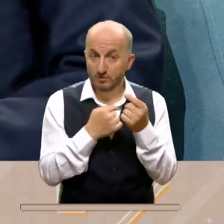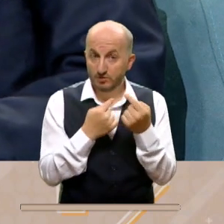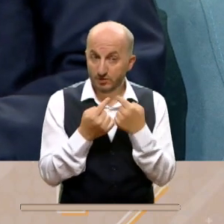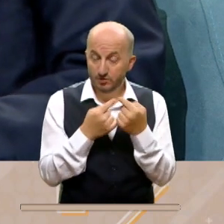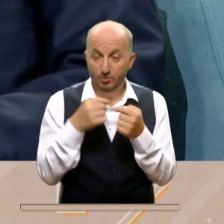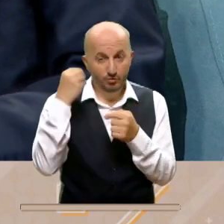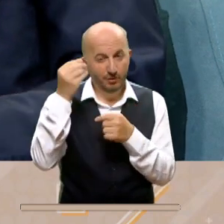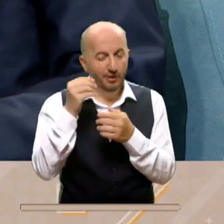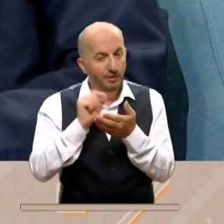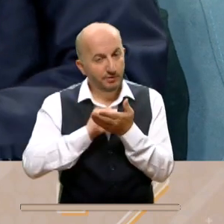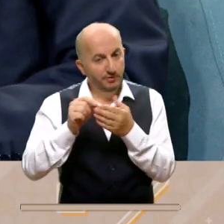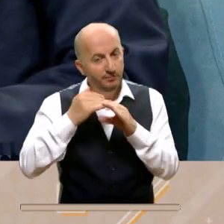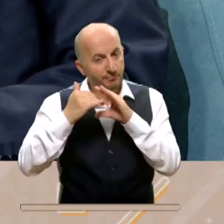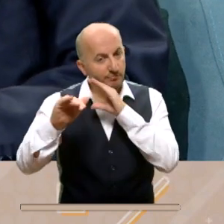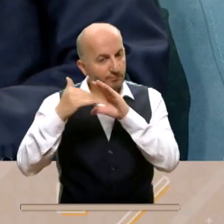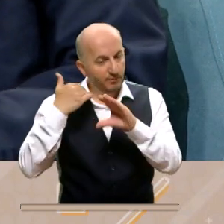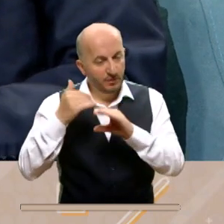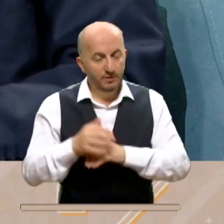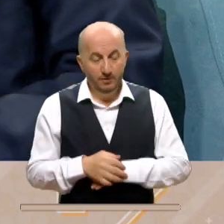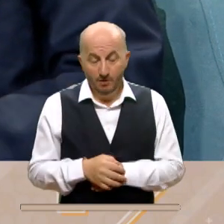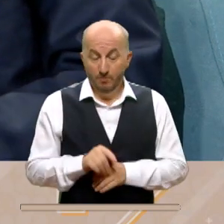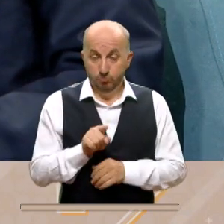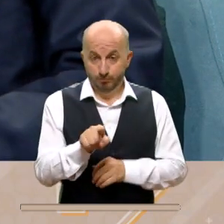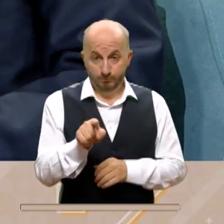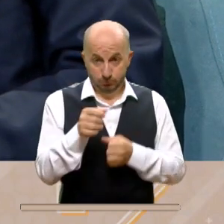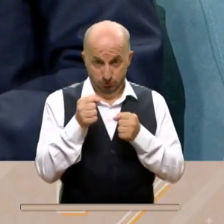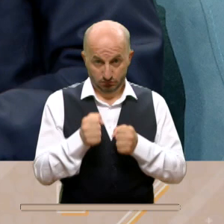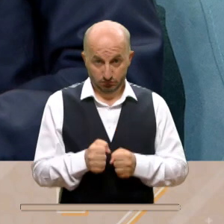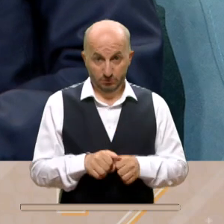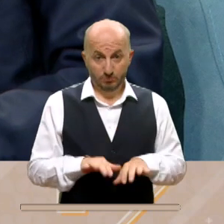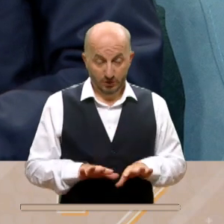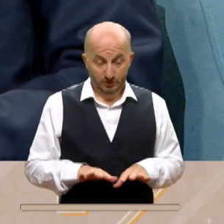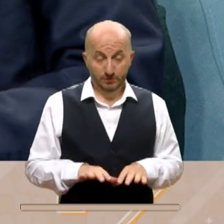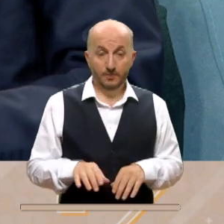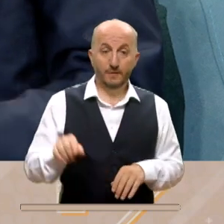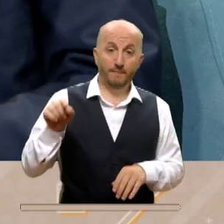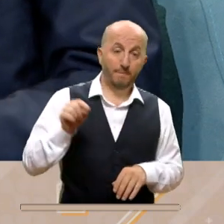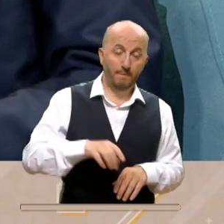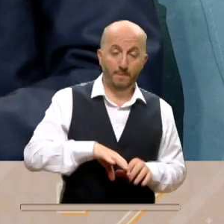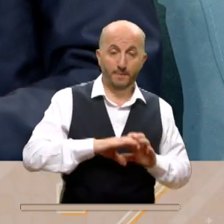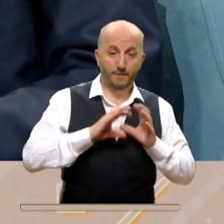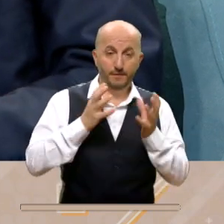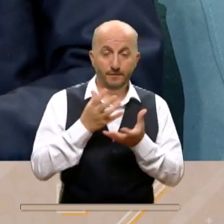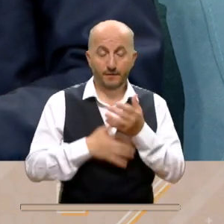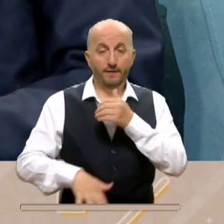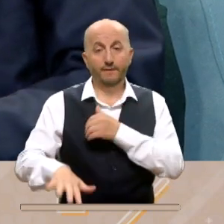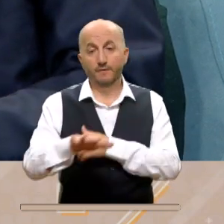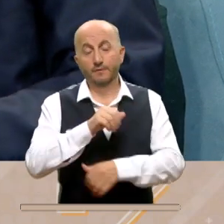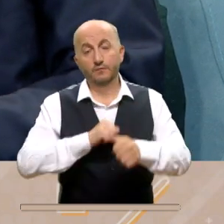yazışabilirsiniz. Kendilerinizi geliştirmek adına. Bununla da kalmayın. Bu programların dünya genelinde